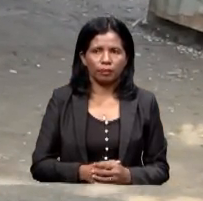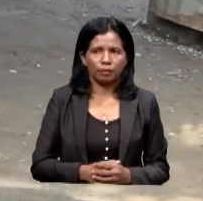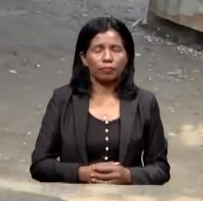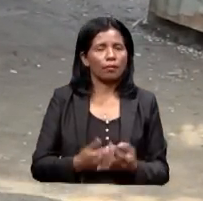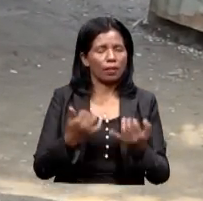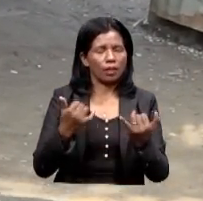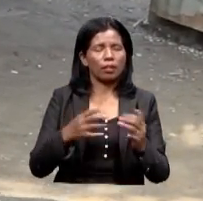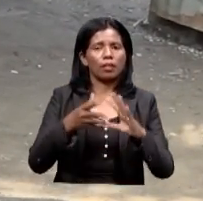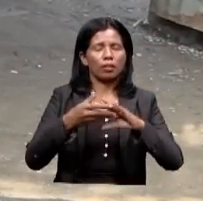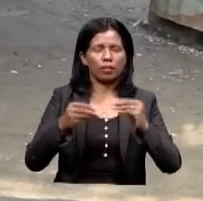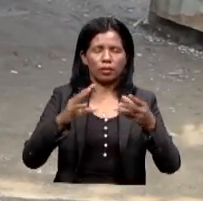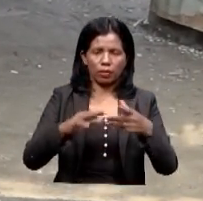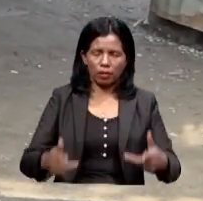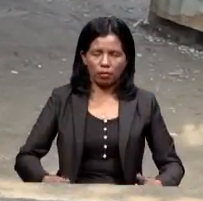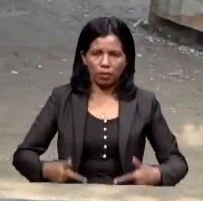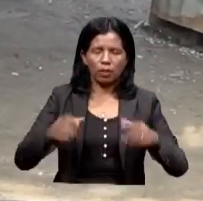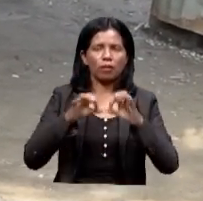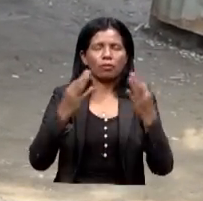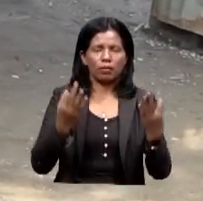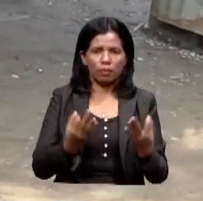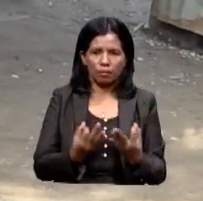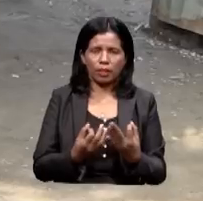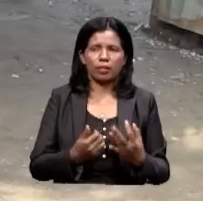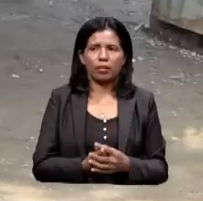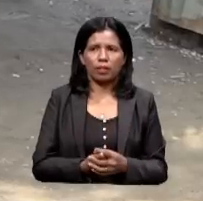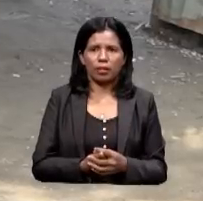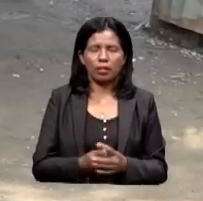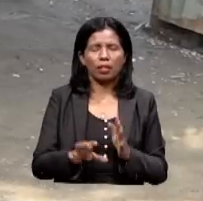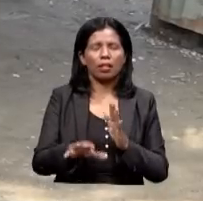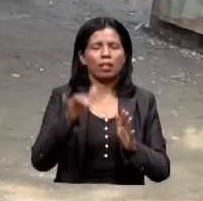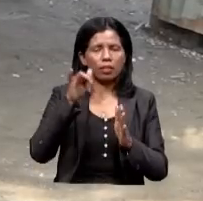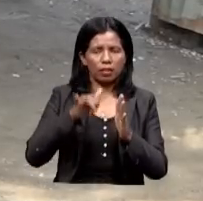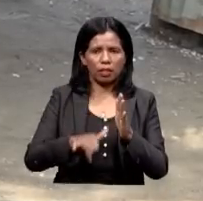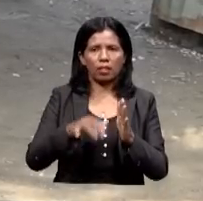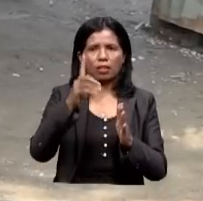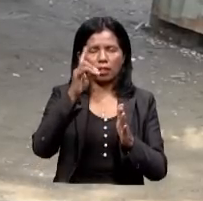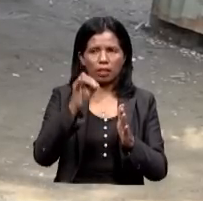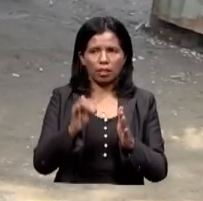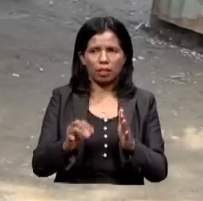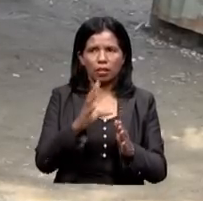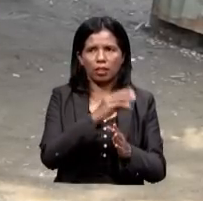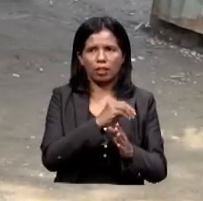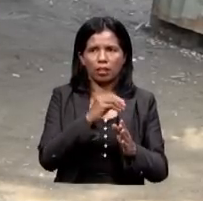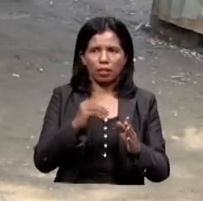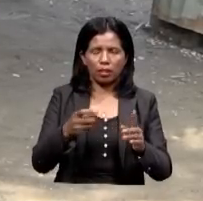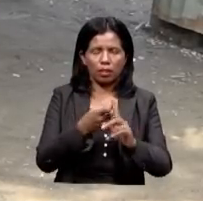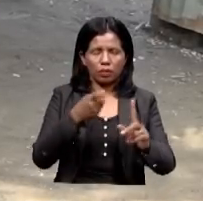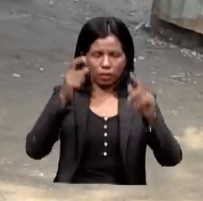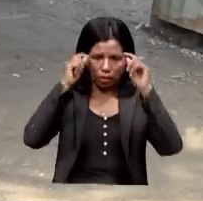Idene mak historia mori susi familia Santos Niniang. Nebehela iha dili hanesan huang husi Timor